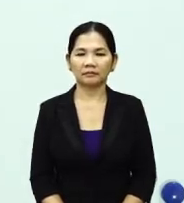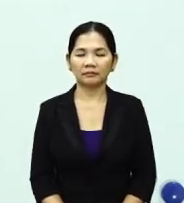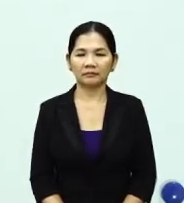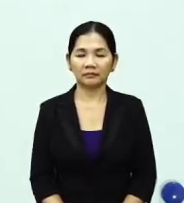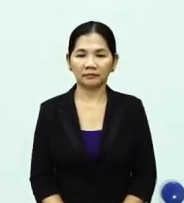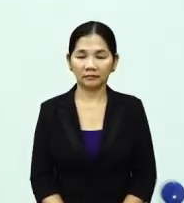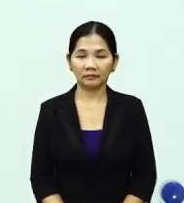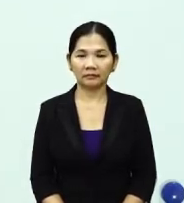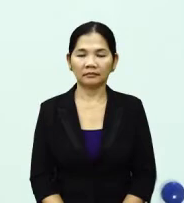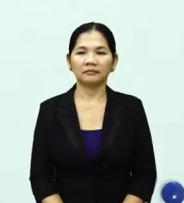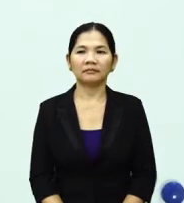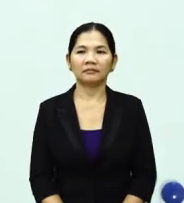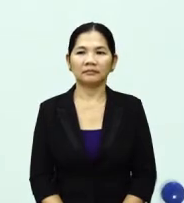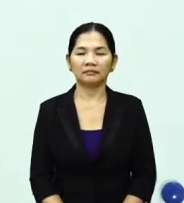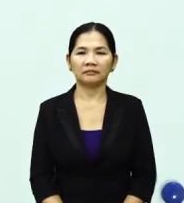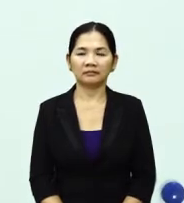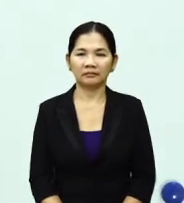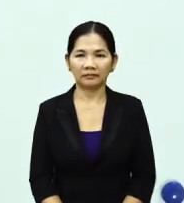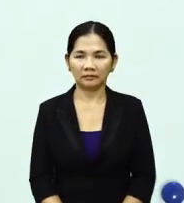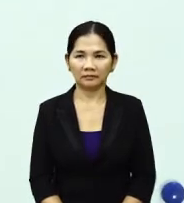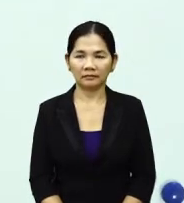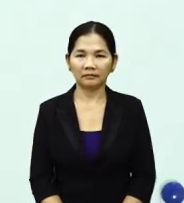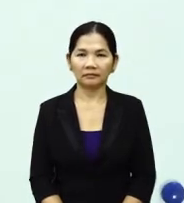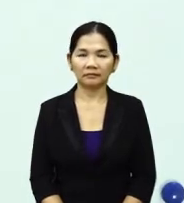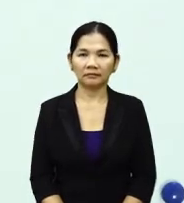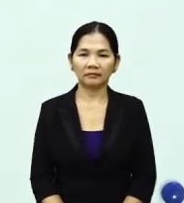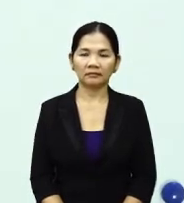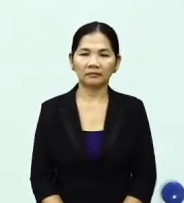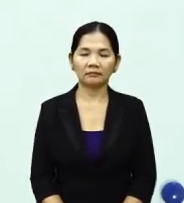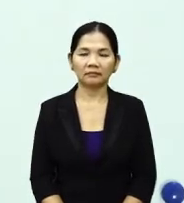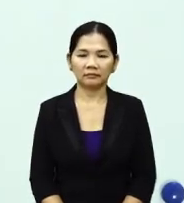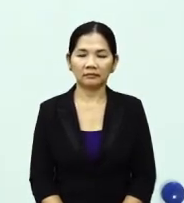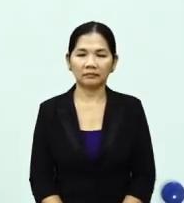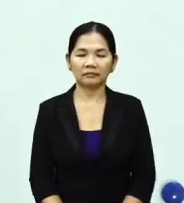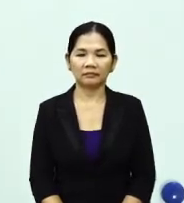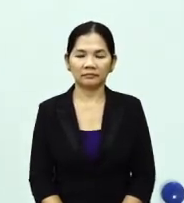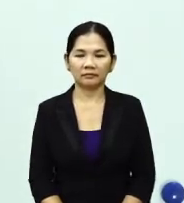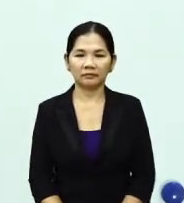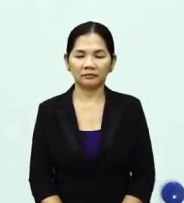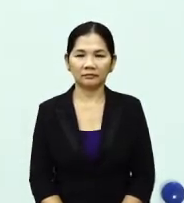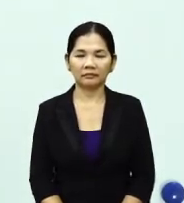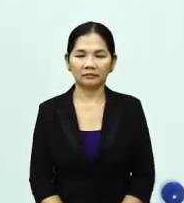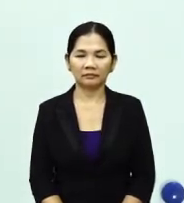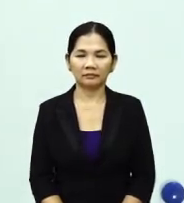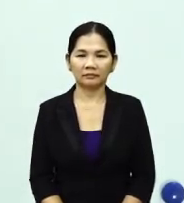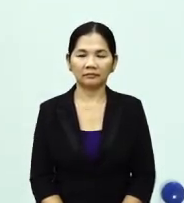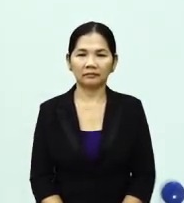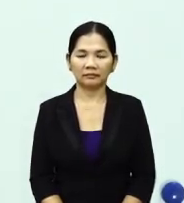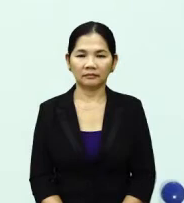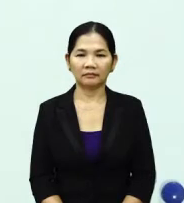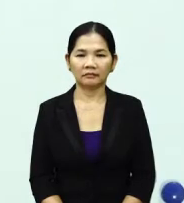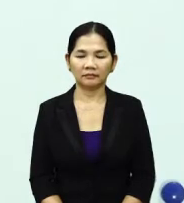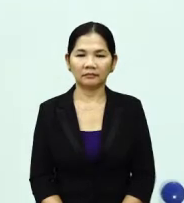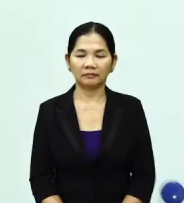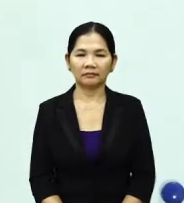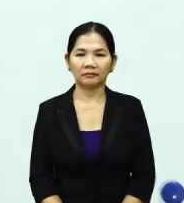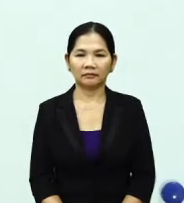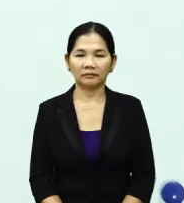chẳng rõ bây con chả lại chóp con cho nó bình tốt thầm mây xâm rập chẳng lại thầm mây nè con á ạ sẽ bình tốt